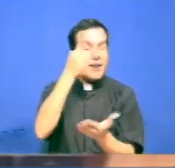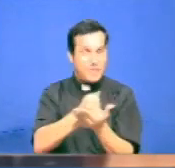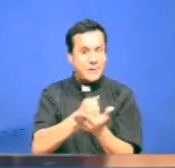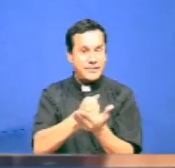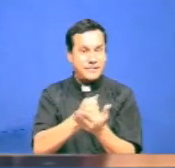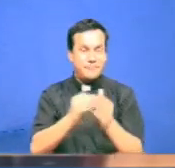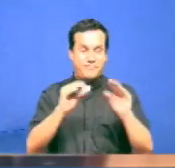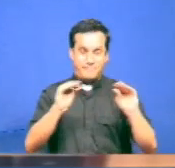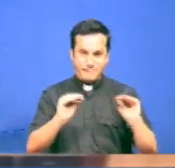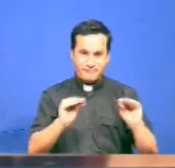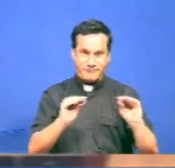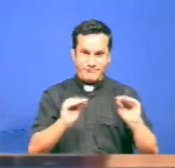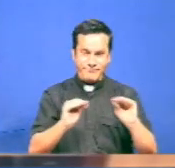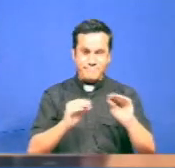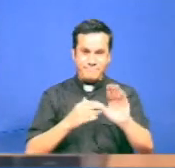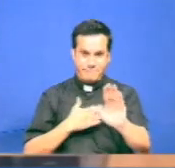Ndugu zangu,